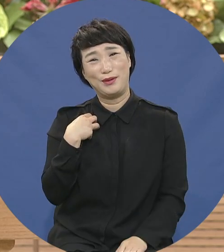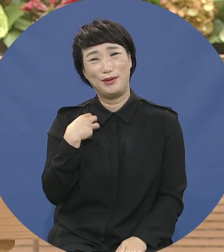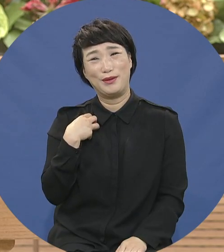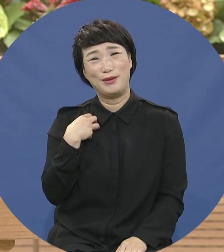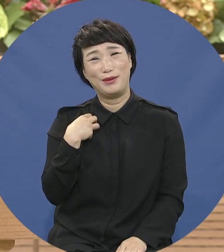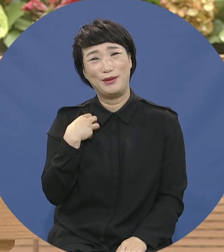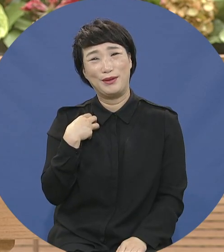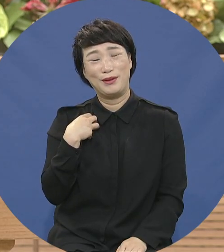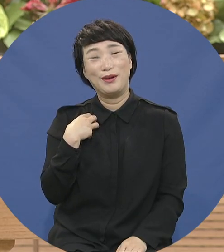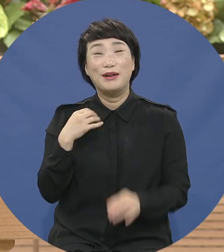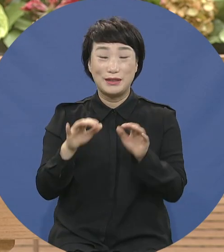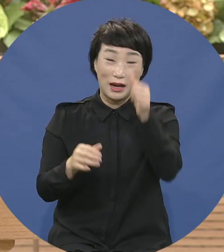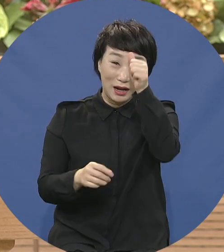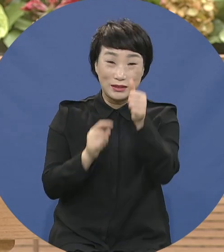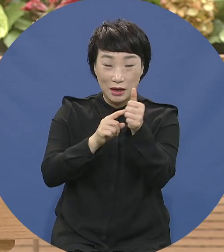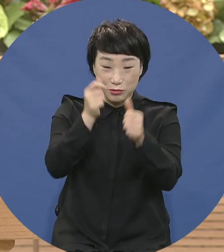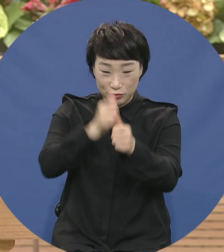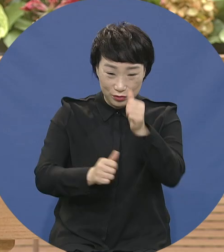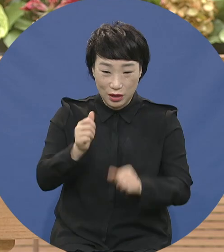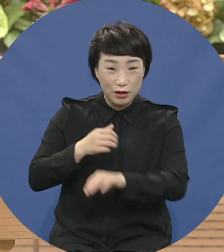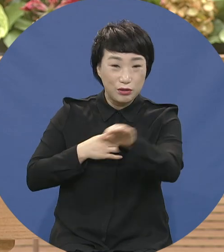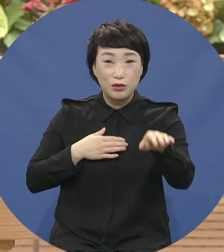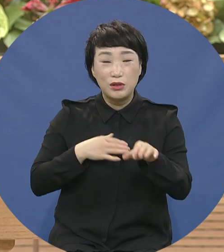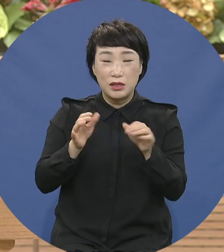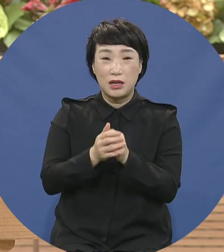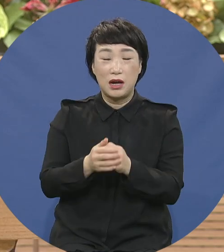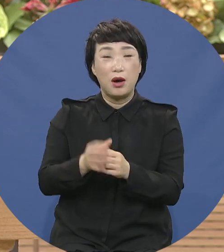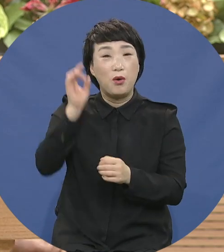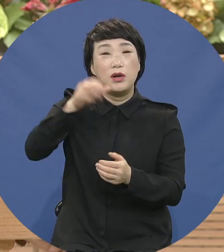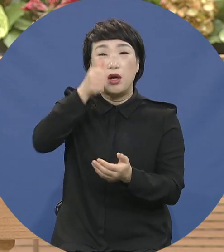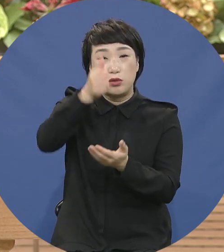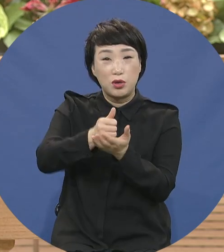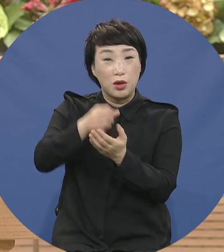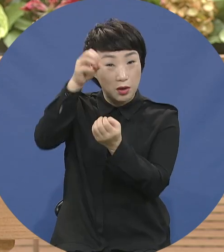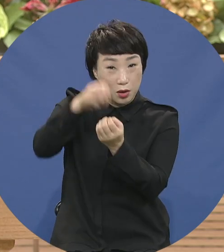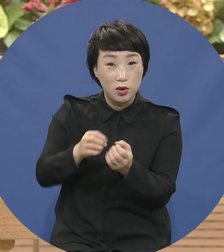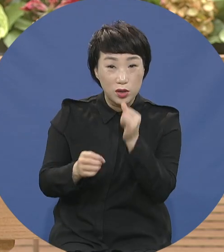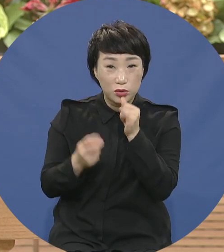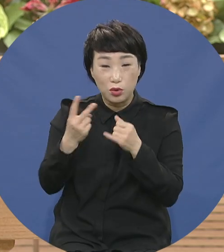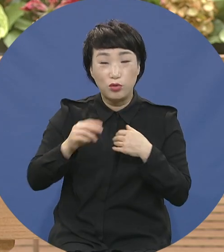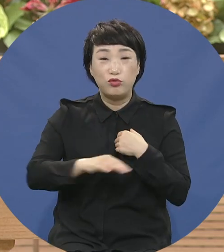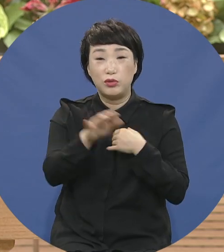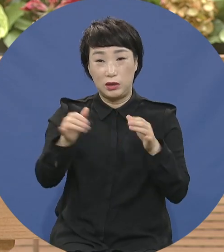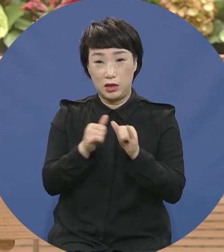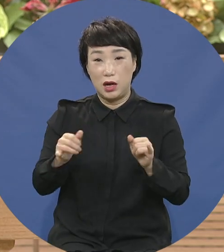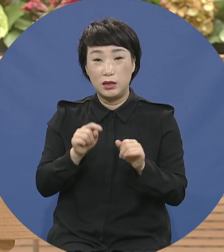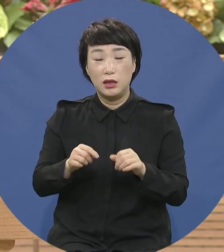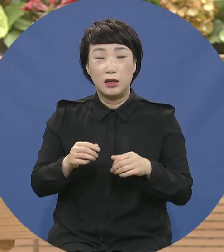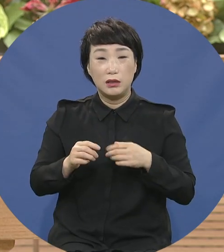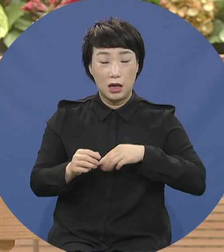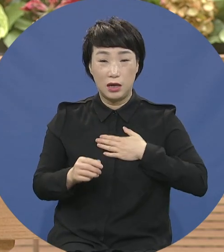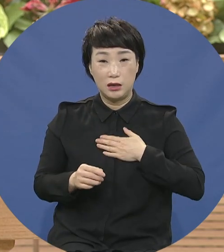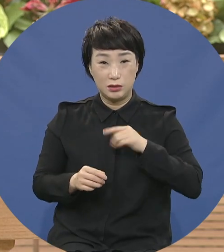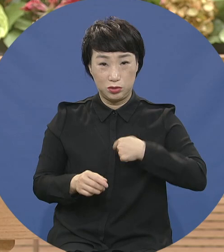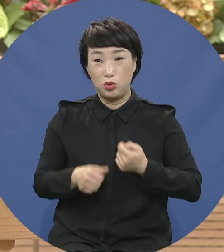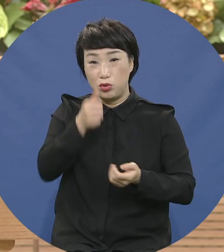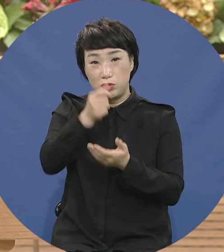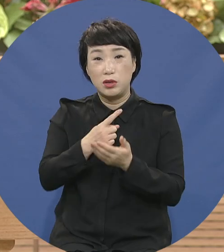응? 아담 이후의 원죄는 두말할 것도 없이 이런 죄를 짊어지고 있다.